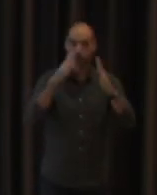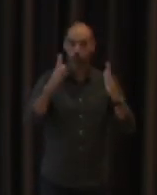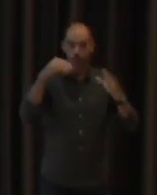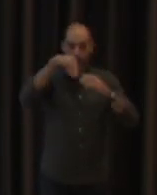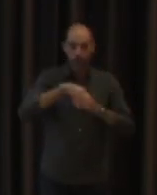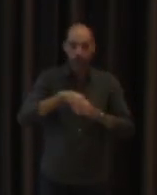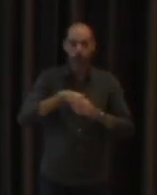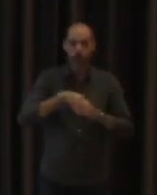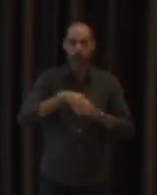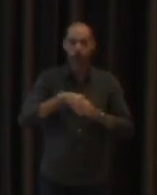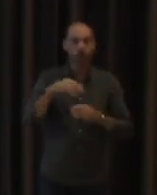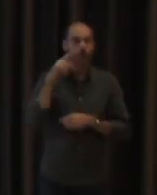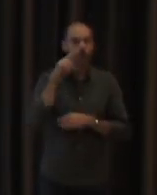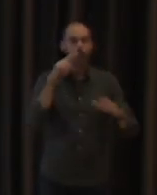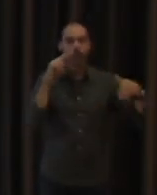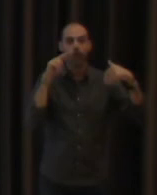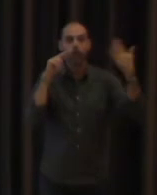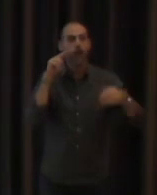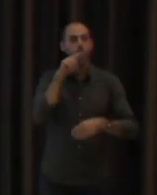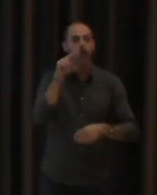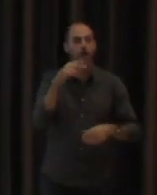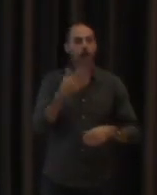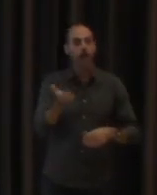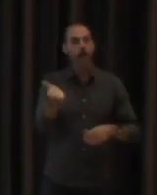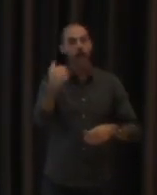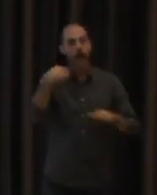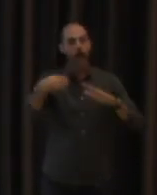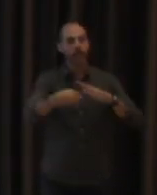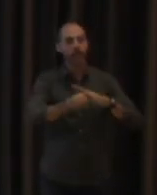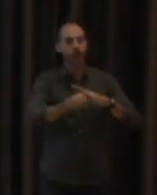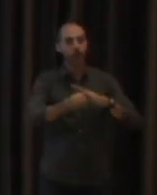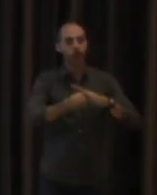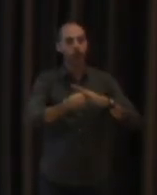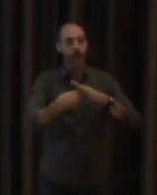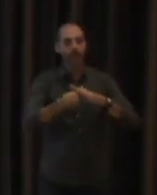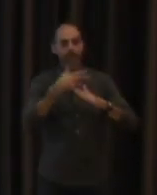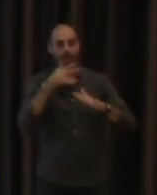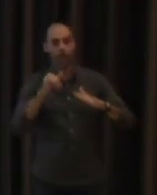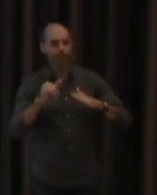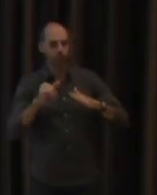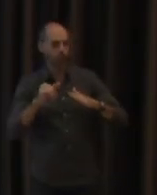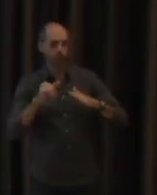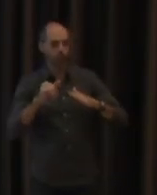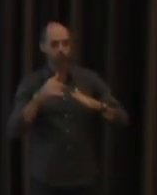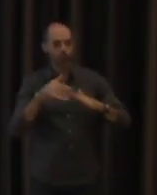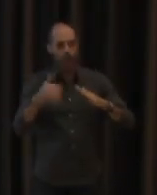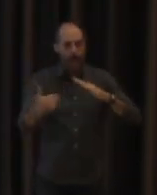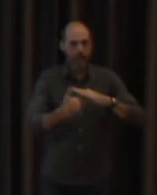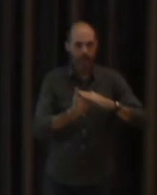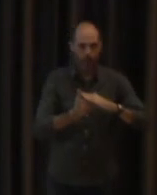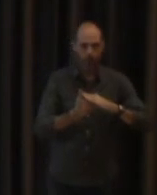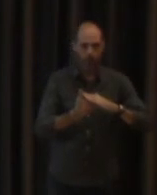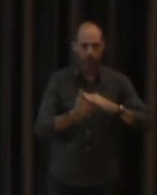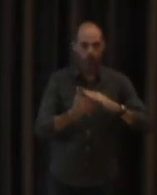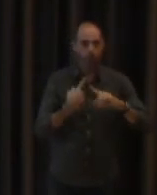sou fora, us diré, au, entreu, però no us diré, au, entreu-hi. Si de cas des de fora sí que vos diré, va, entreu-hi, però no